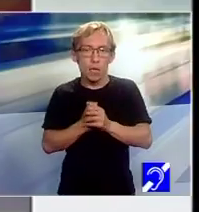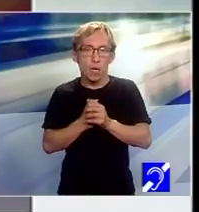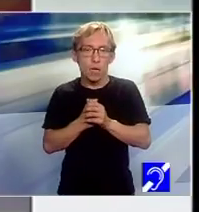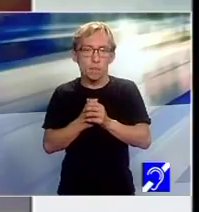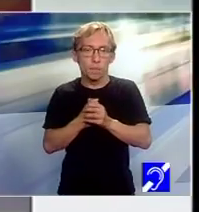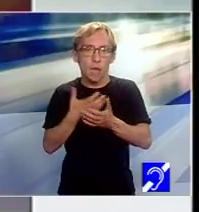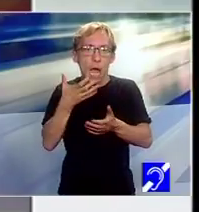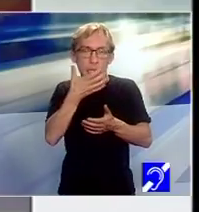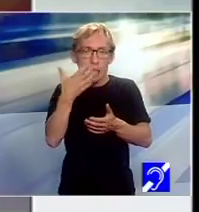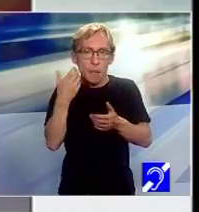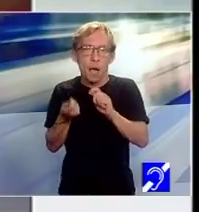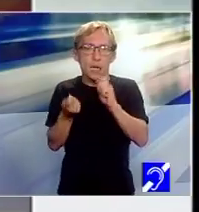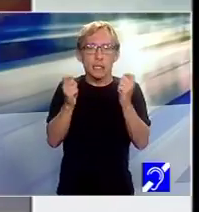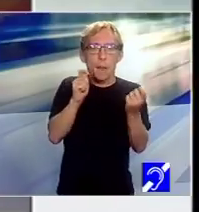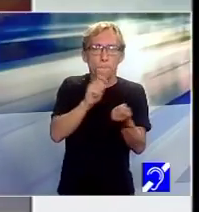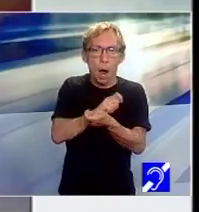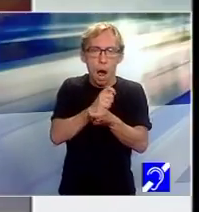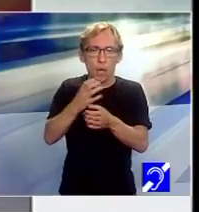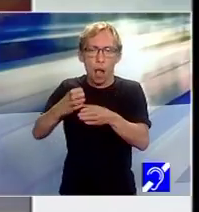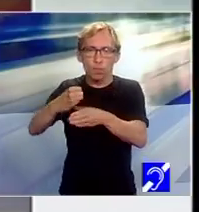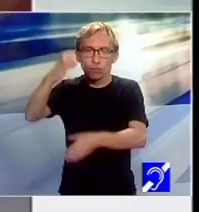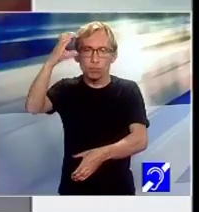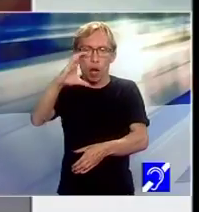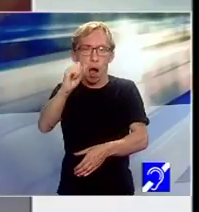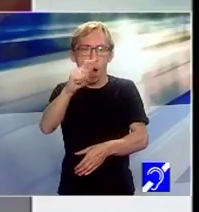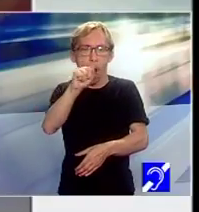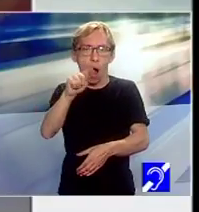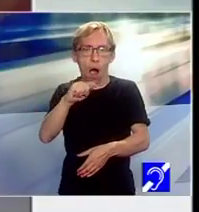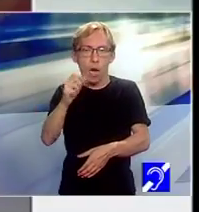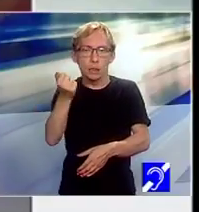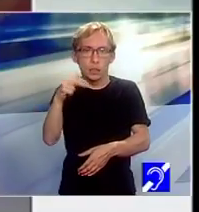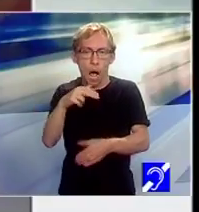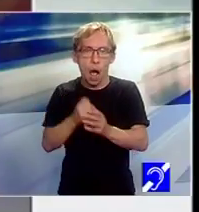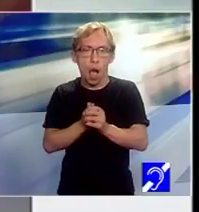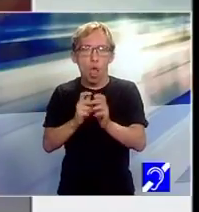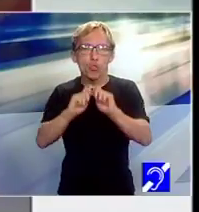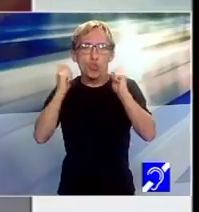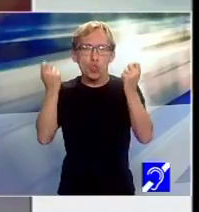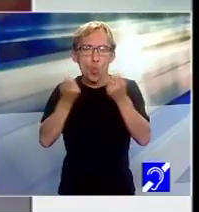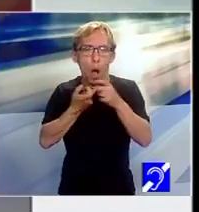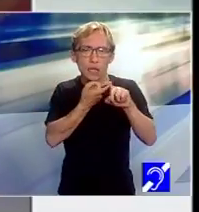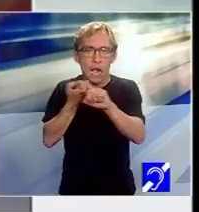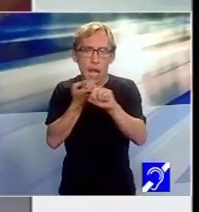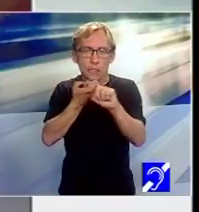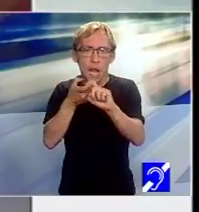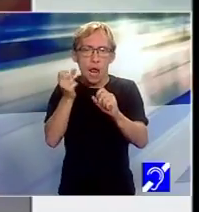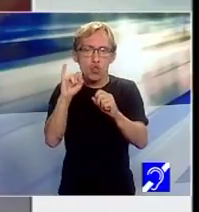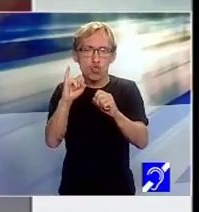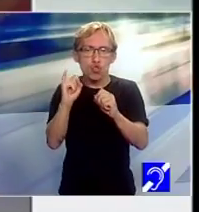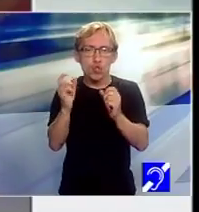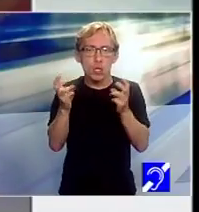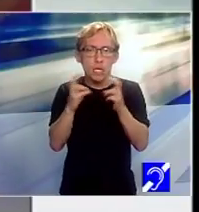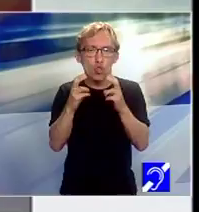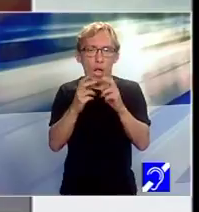izolarea termică, schimbarea cazanelor din centrala termică, toate rețelele, circuitele de apă și un lucru pe care